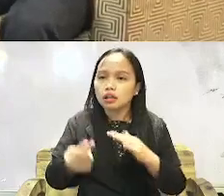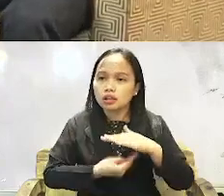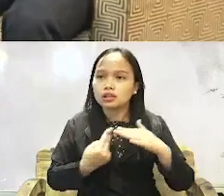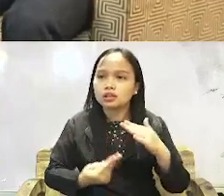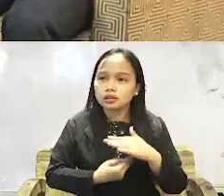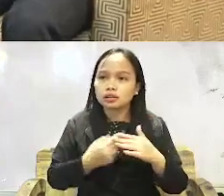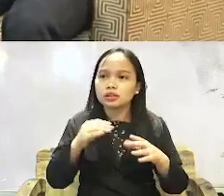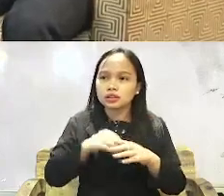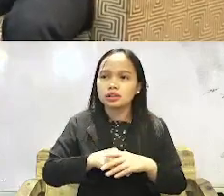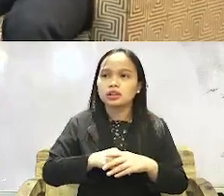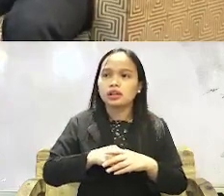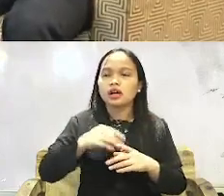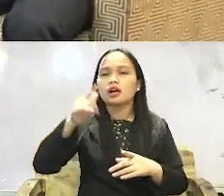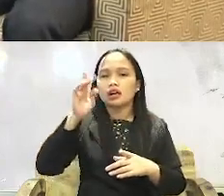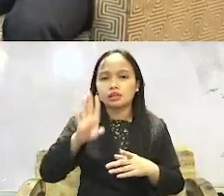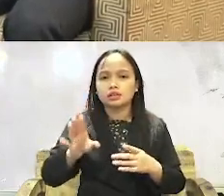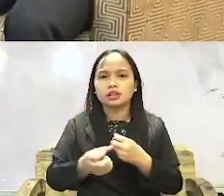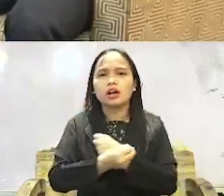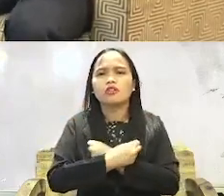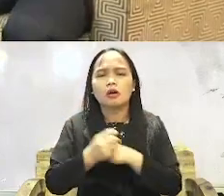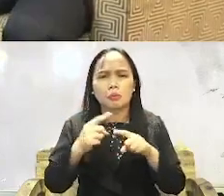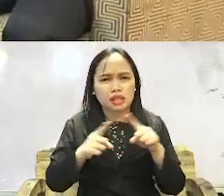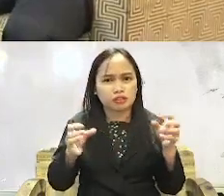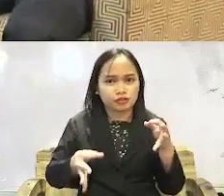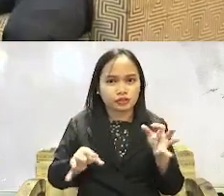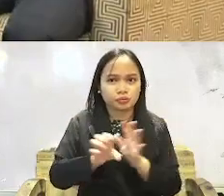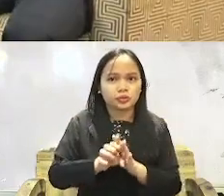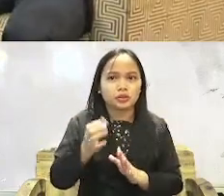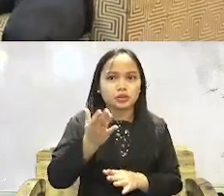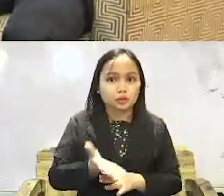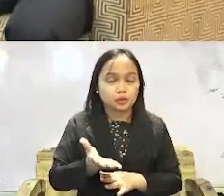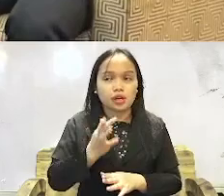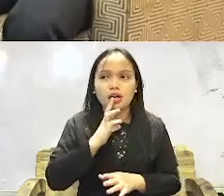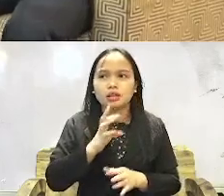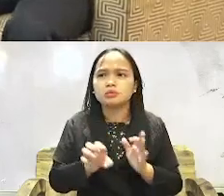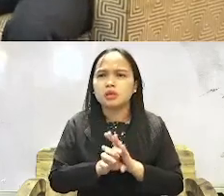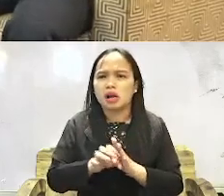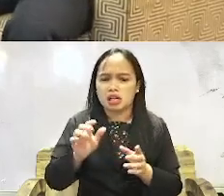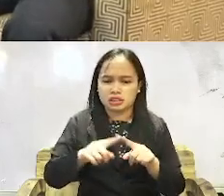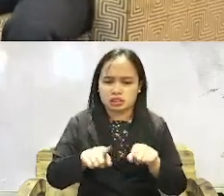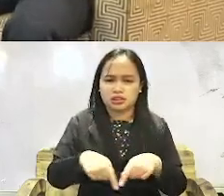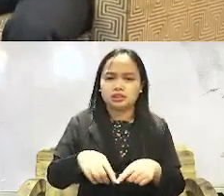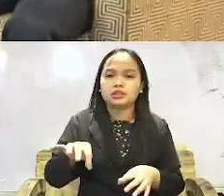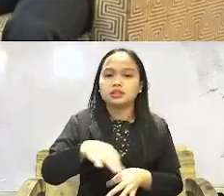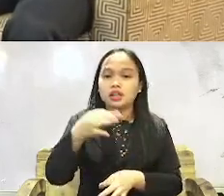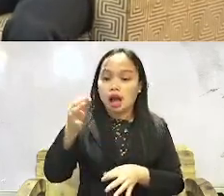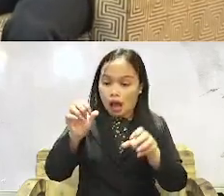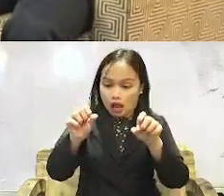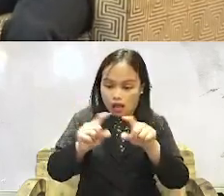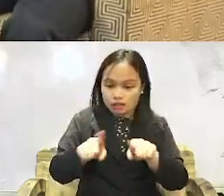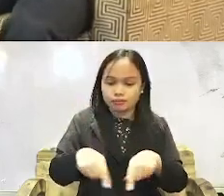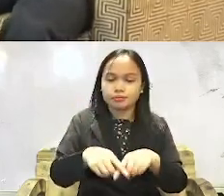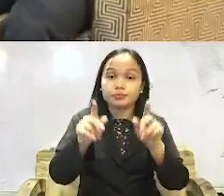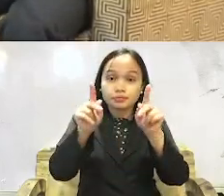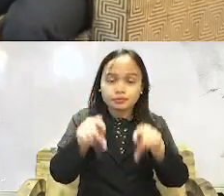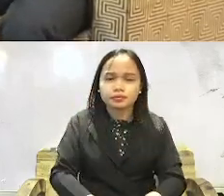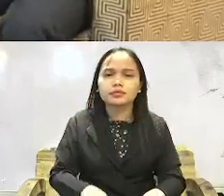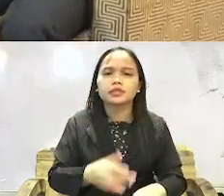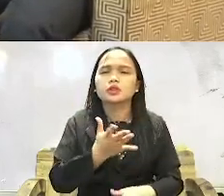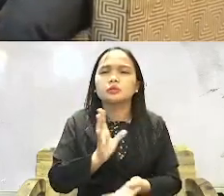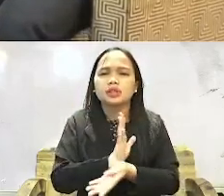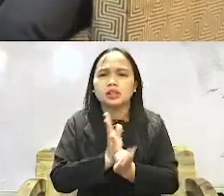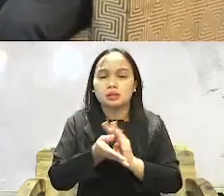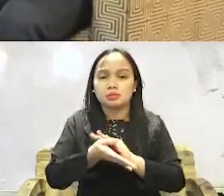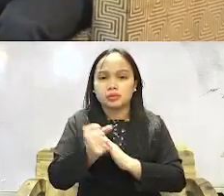pagmamahal ng mundo na ito. Pero kapag, if you as a soul, bilang isang tao, nagpa-subject